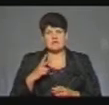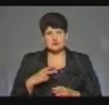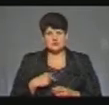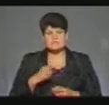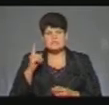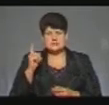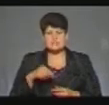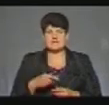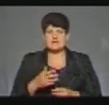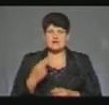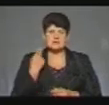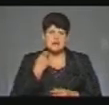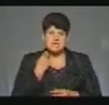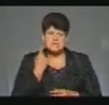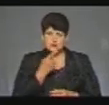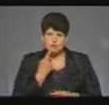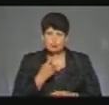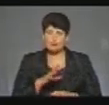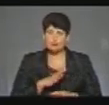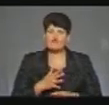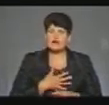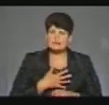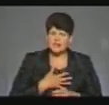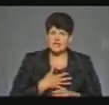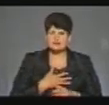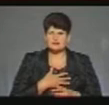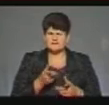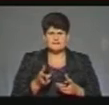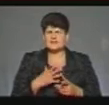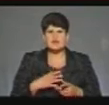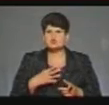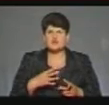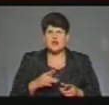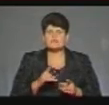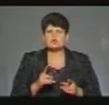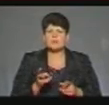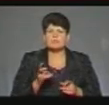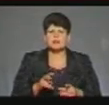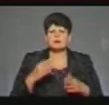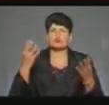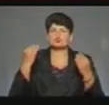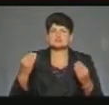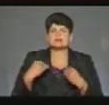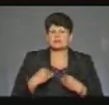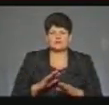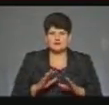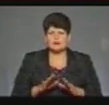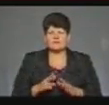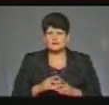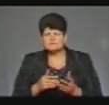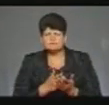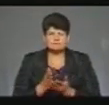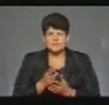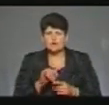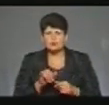Канаді, знав англійську. Тобто людина побачила світу не раз і так далі. Тобто він не чекав, що прийде манна небесна і хто щось поможе. Він орієнтувався, куди він попав і